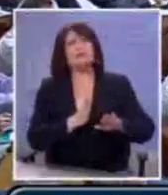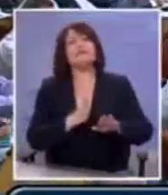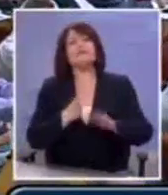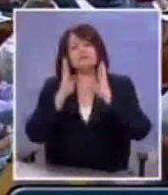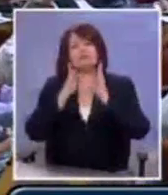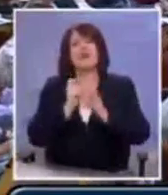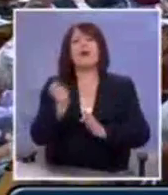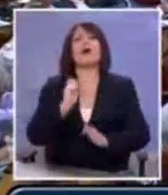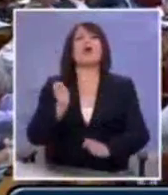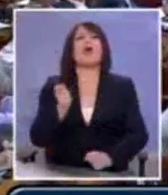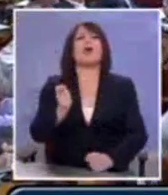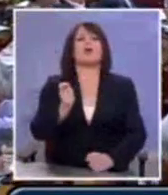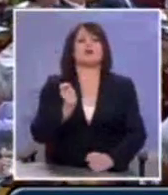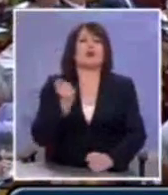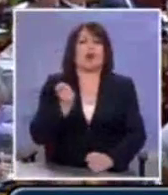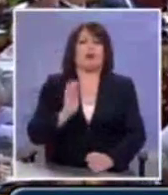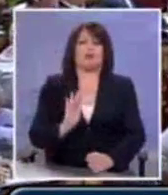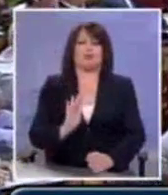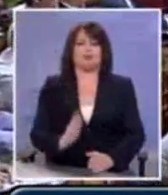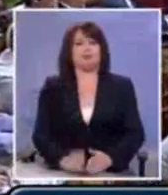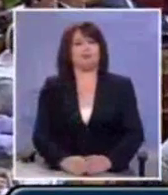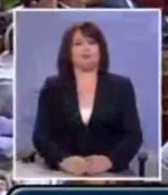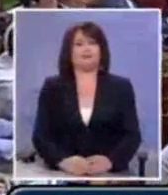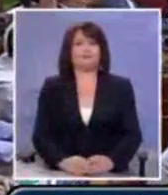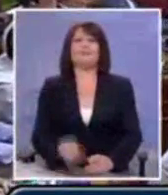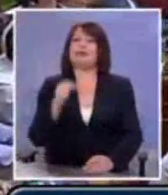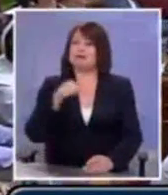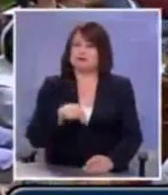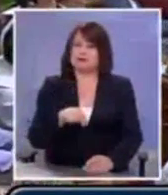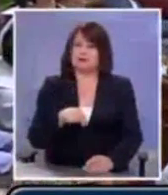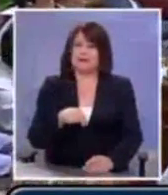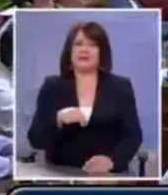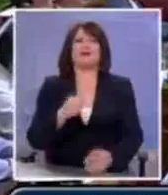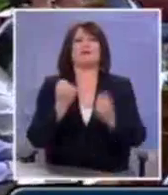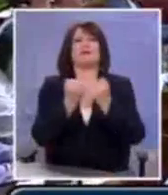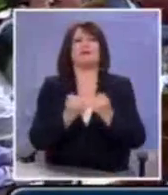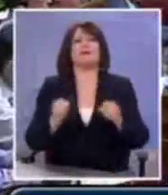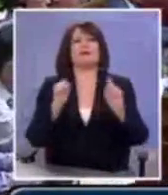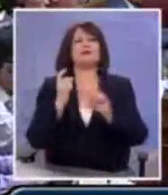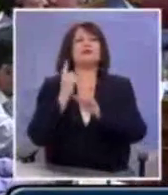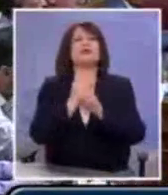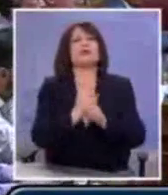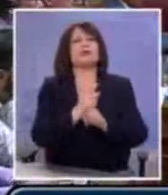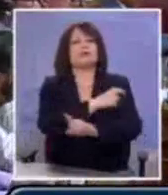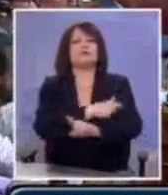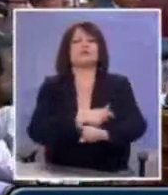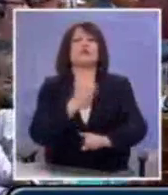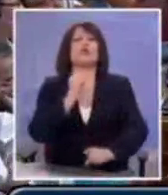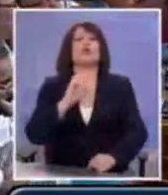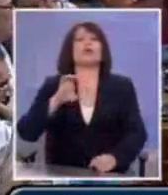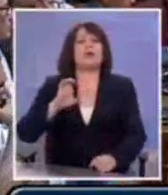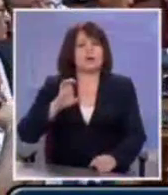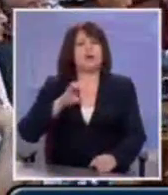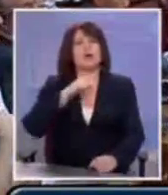είναι χαρακτηριστικό ότι και ο σημερινός ανεξάρτητος εμπειρογνώμονας του ΟΗΕ, ο Χουάν